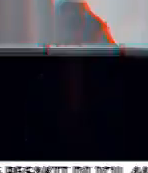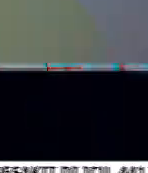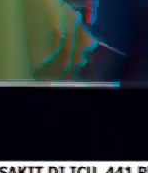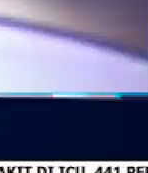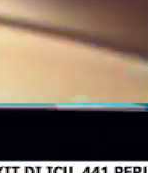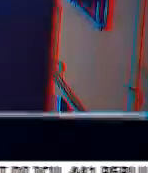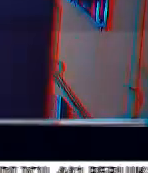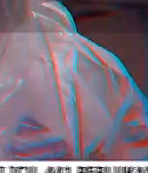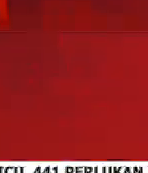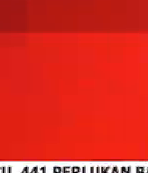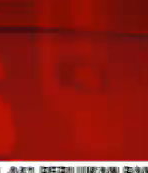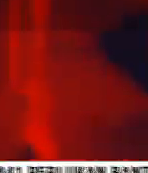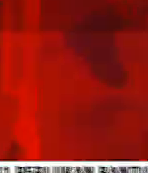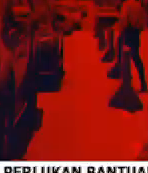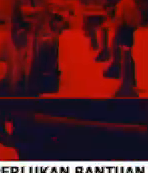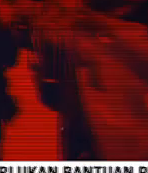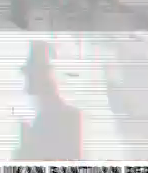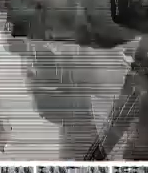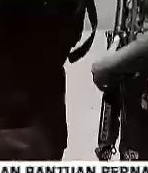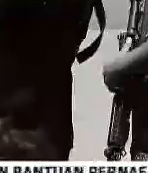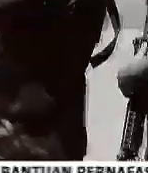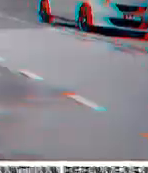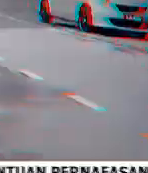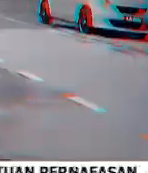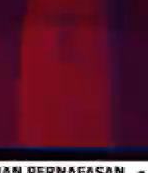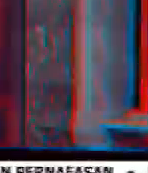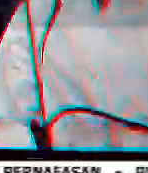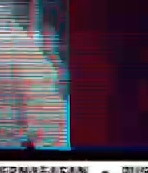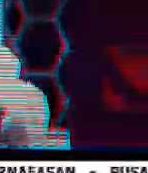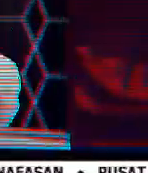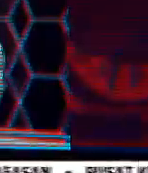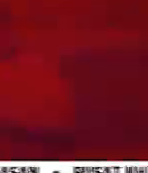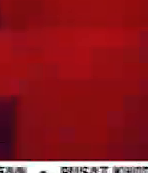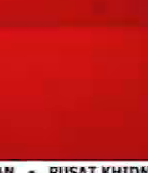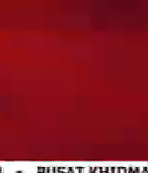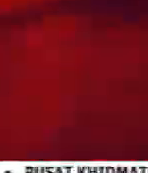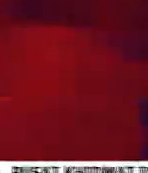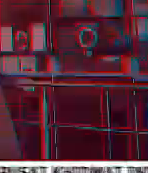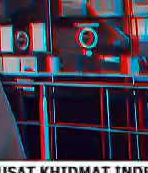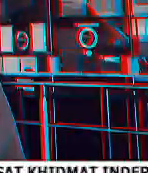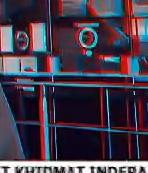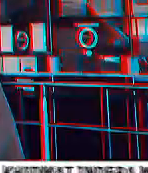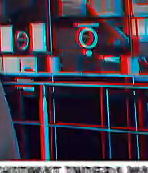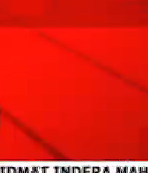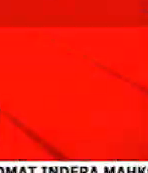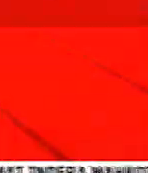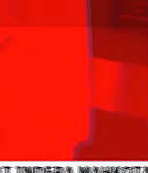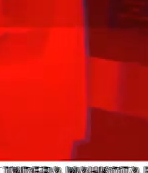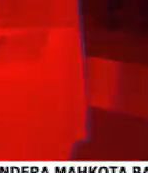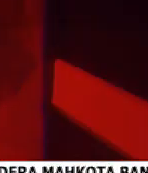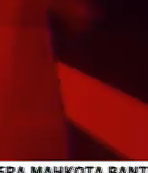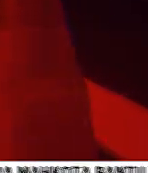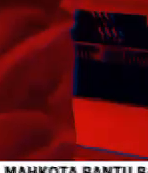Sedih lah kami yang bekerja ni dan tinggalkan anak bini mata-mata untuk jaga mereka. Saya malu. Saya yang bagi talk pasal